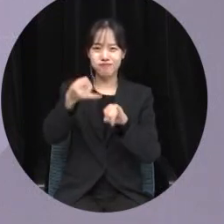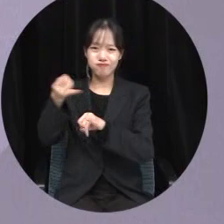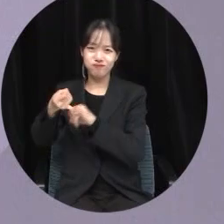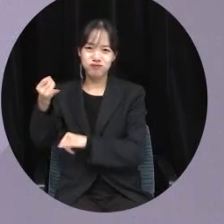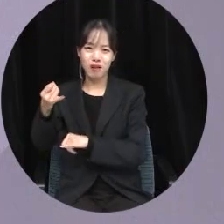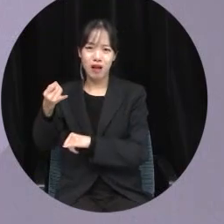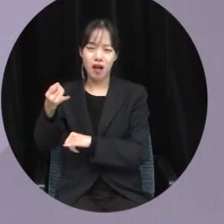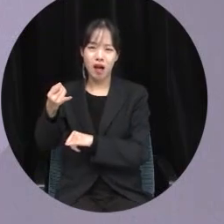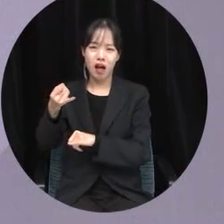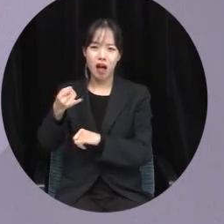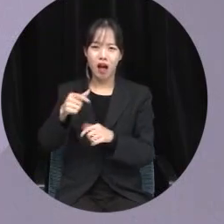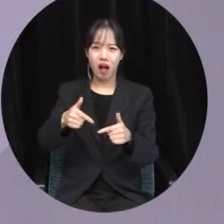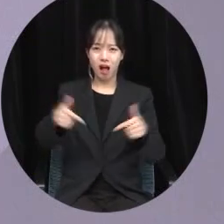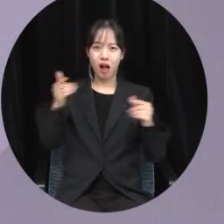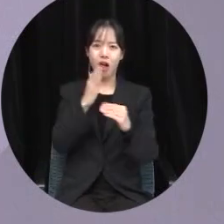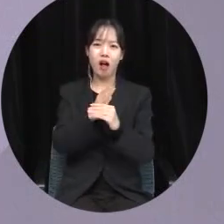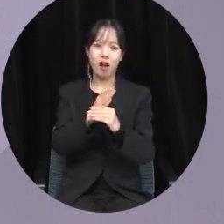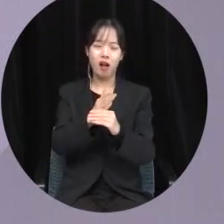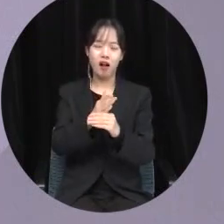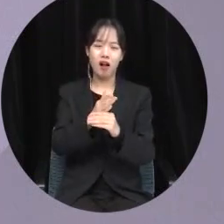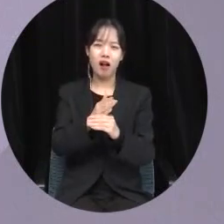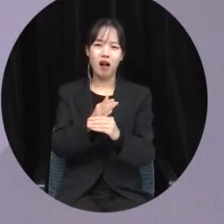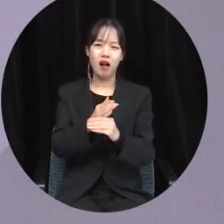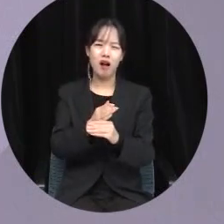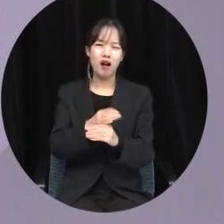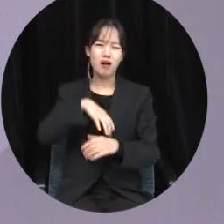살겠다. 힘들겠다. 바꿔달라. 이러겠습니다.